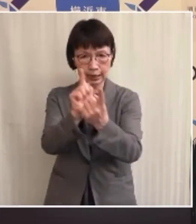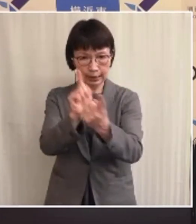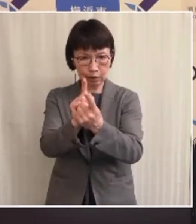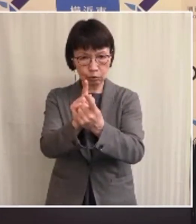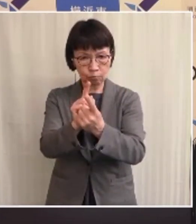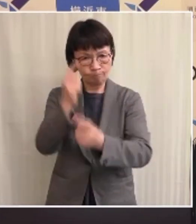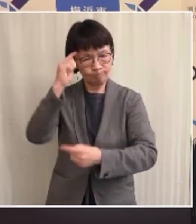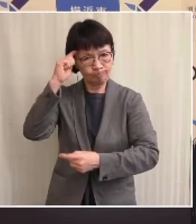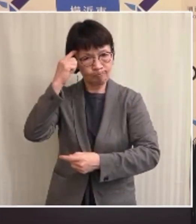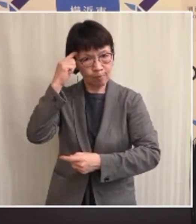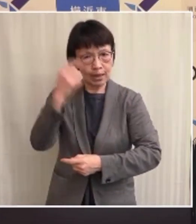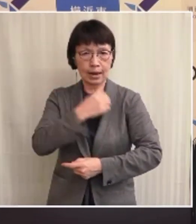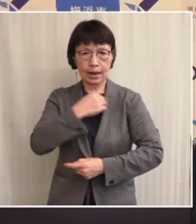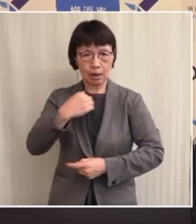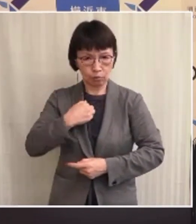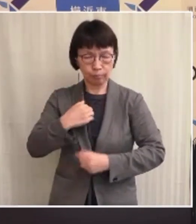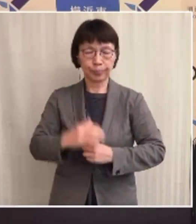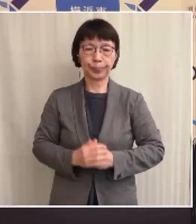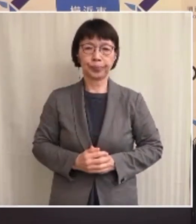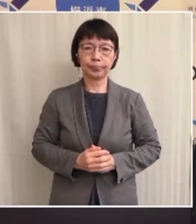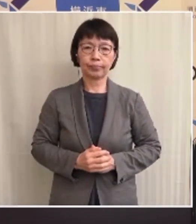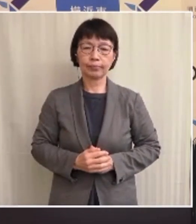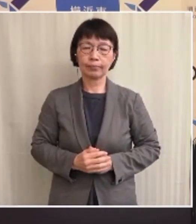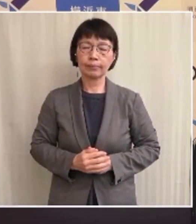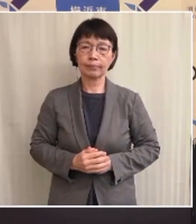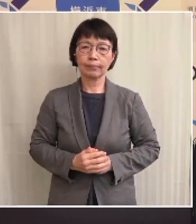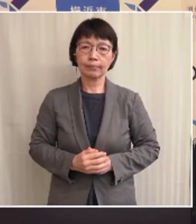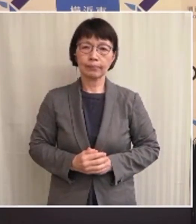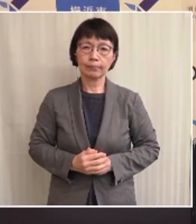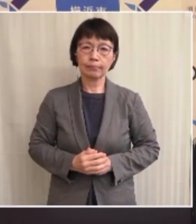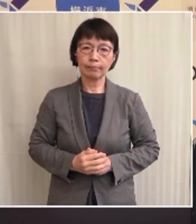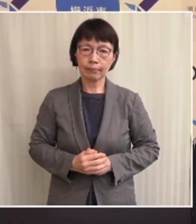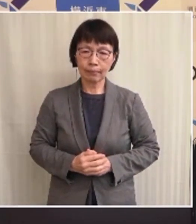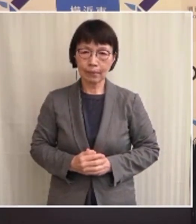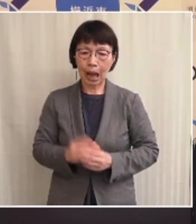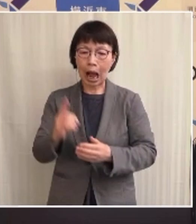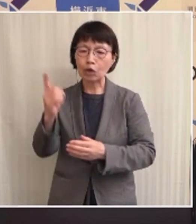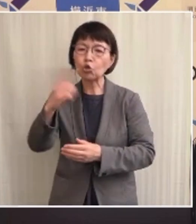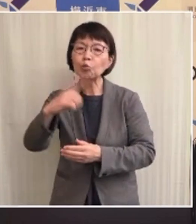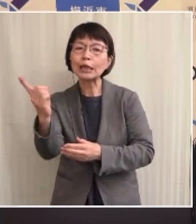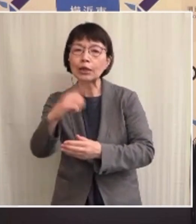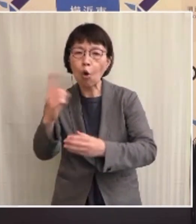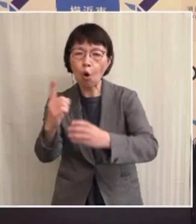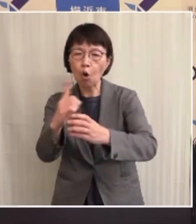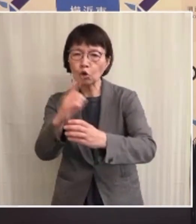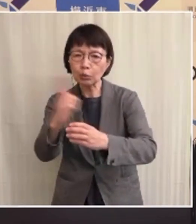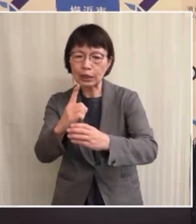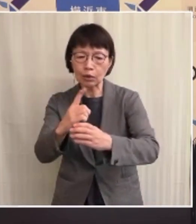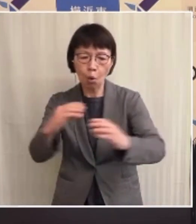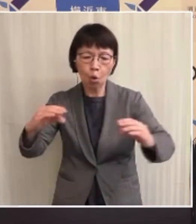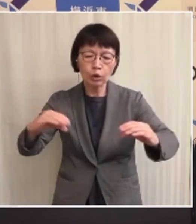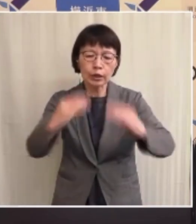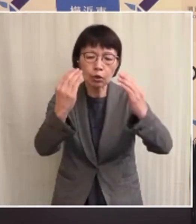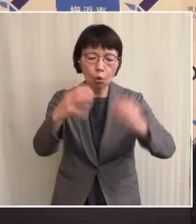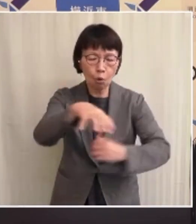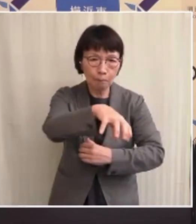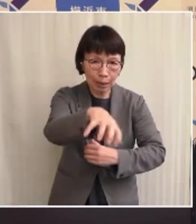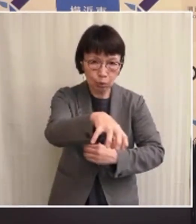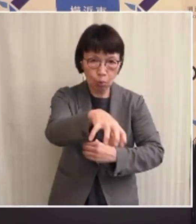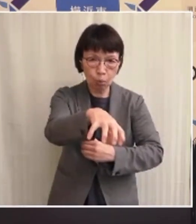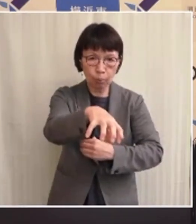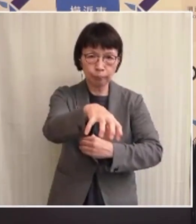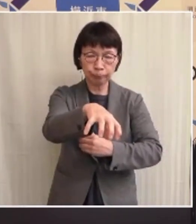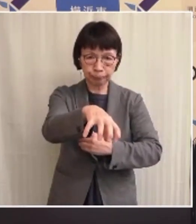立案できるというふうに考えております。スピード、事故が起こった場所、それから、